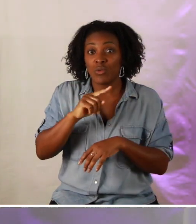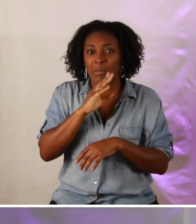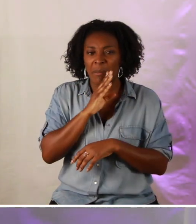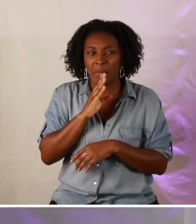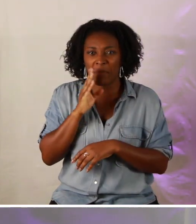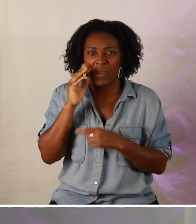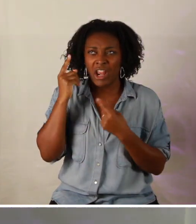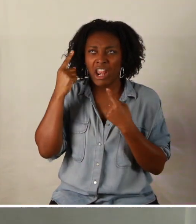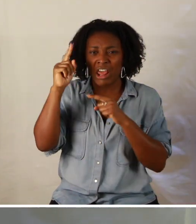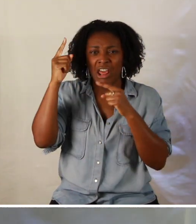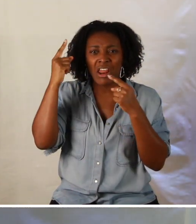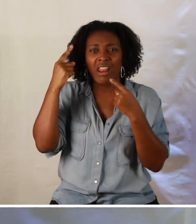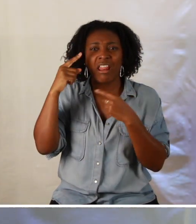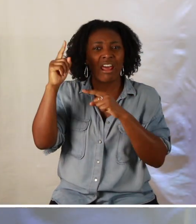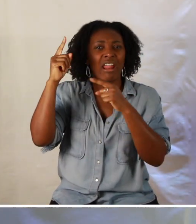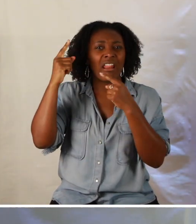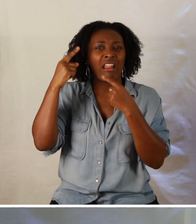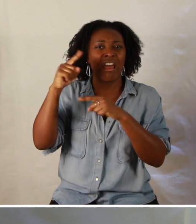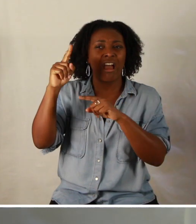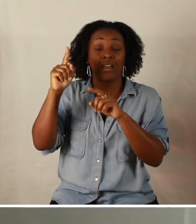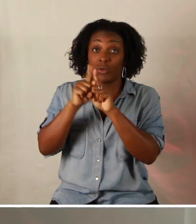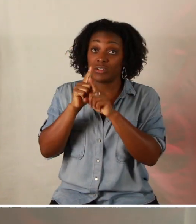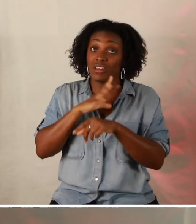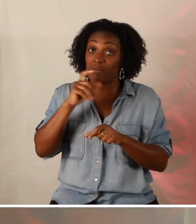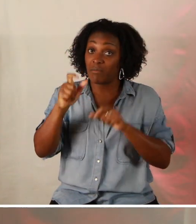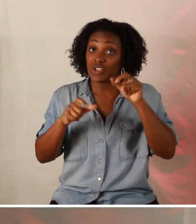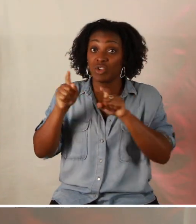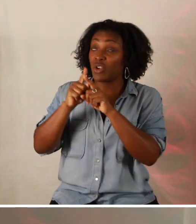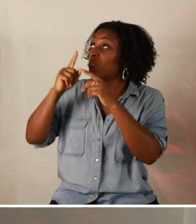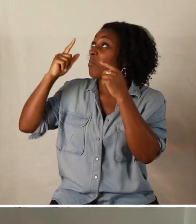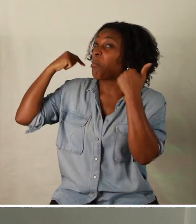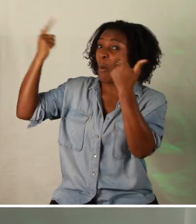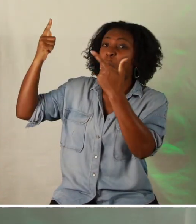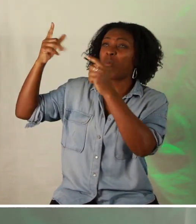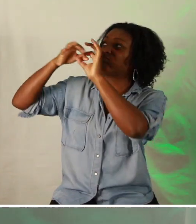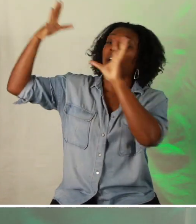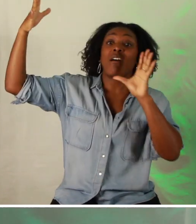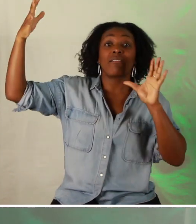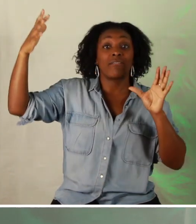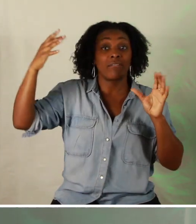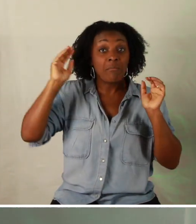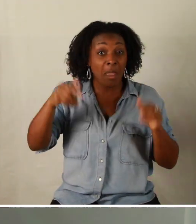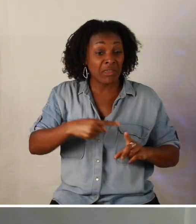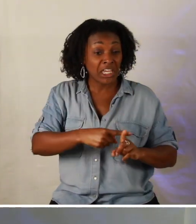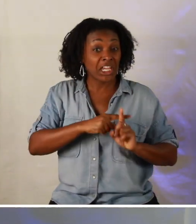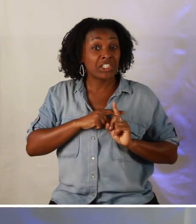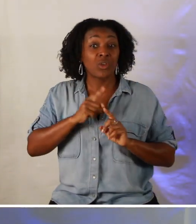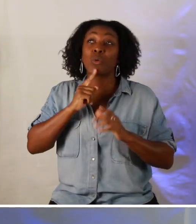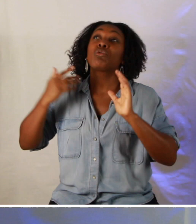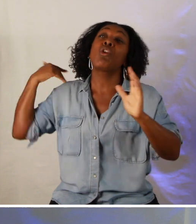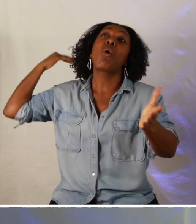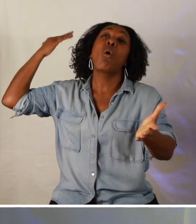et parfois même, malheureusement, il y en a qui se retournent contre Dieu alors que ce sont des chrétiens de longue date et qui commencent à